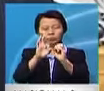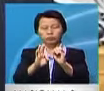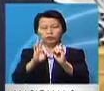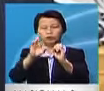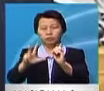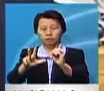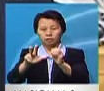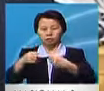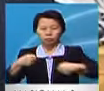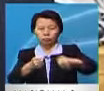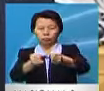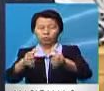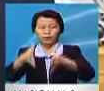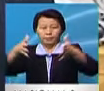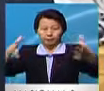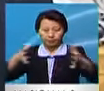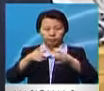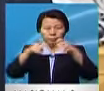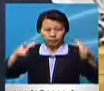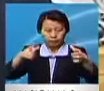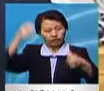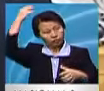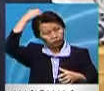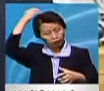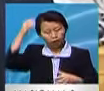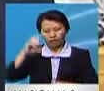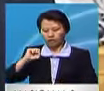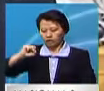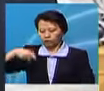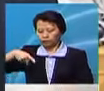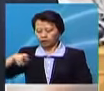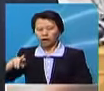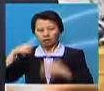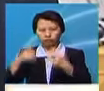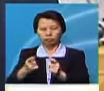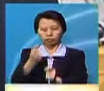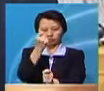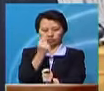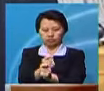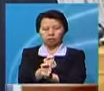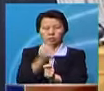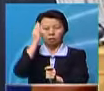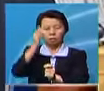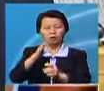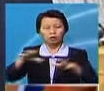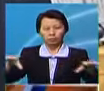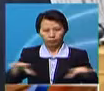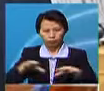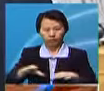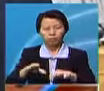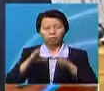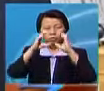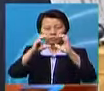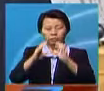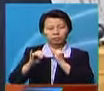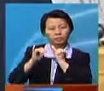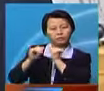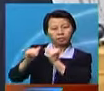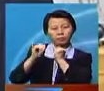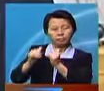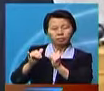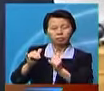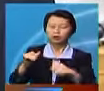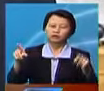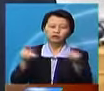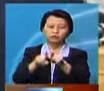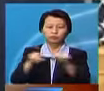P093 Sungai Besar Selangor, SPR telah menetapkan bahawa ianya akan dijalankan secara serentak